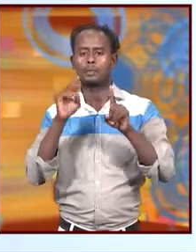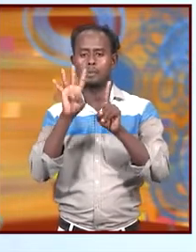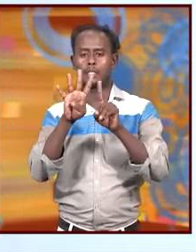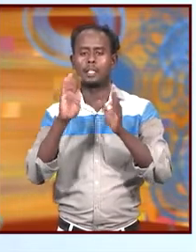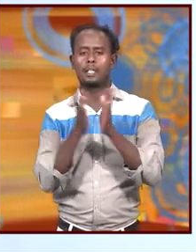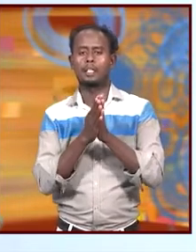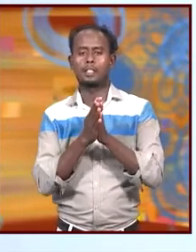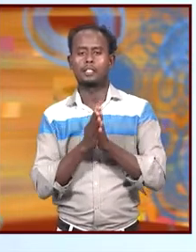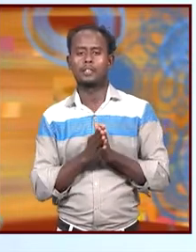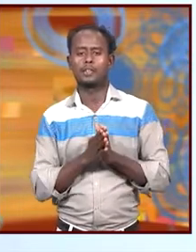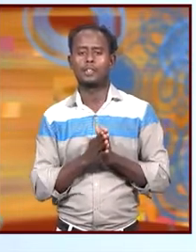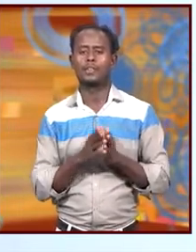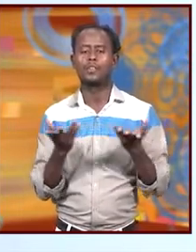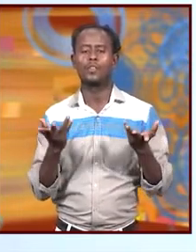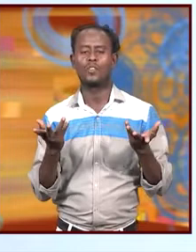= 43 + 14,